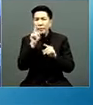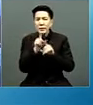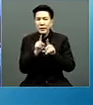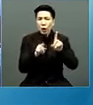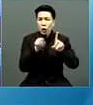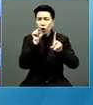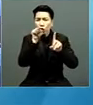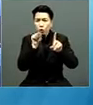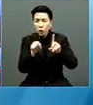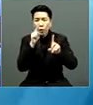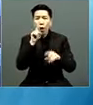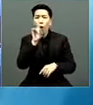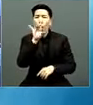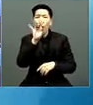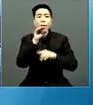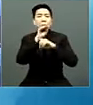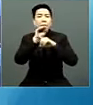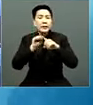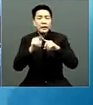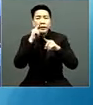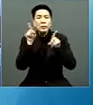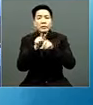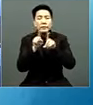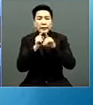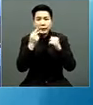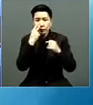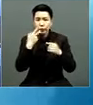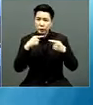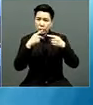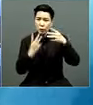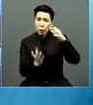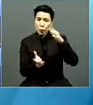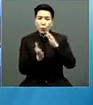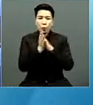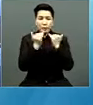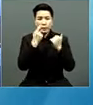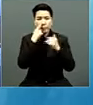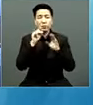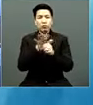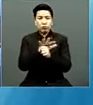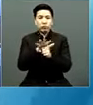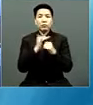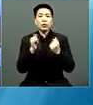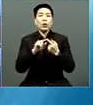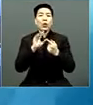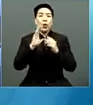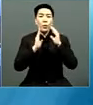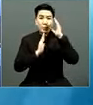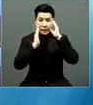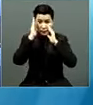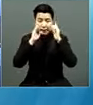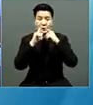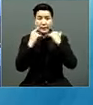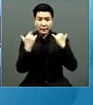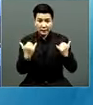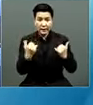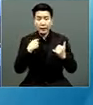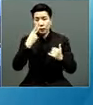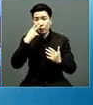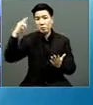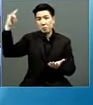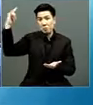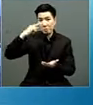ะเห็นร้อยละของผู้ป่วยยืนยันก็จะ2 อย่างนี้ก็จะรวมกันก็จะมีจำนวนพอสมควรนะครับอย่างไรก็ตามแต่ก็ทางอาก